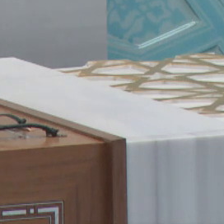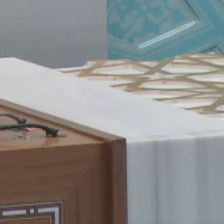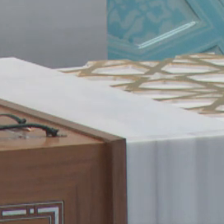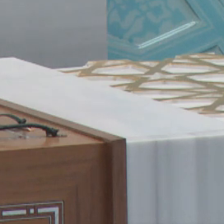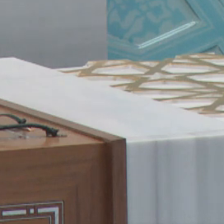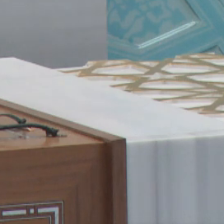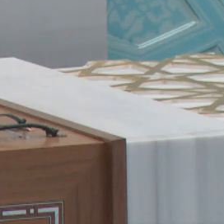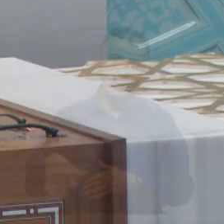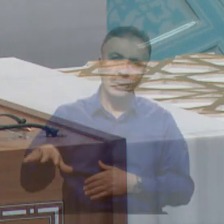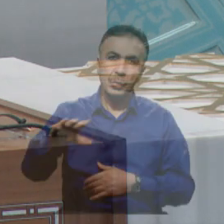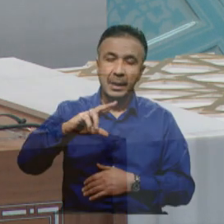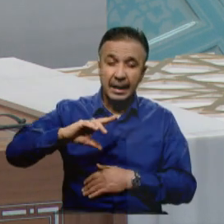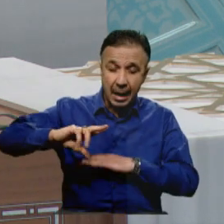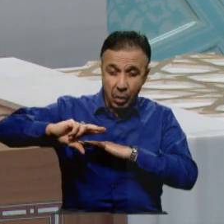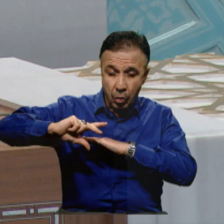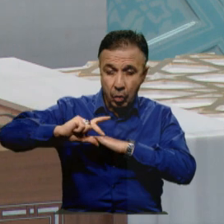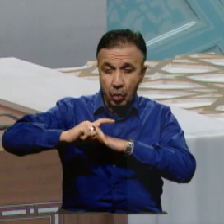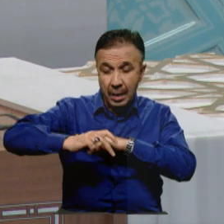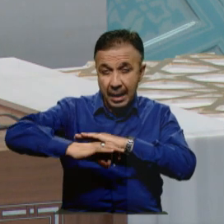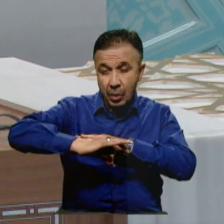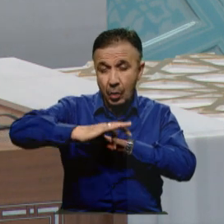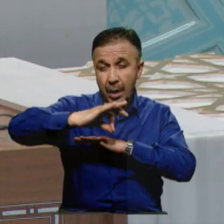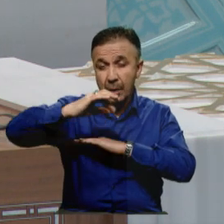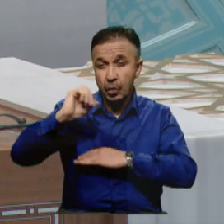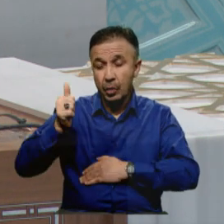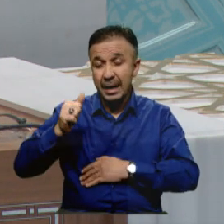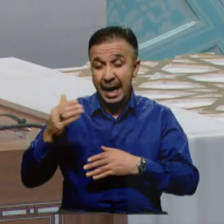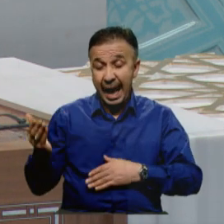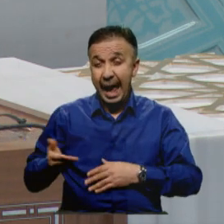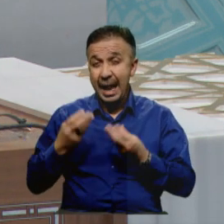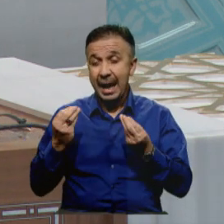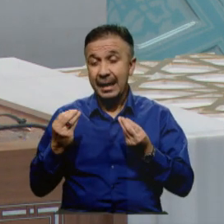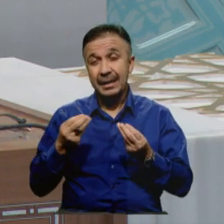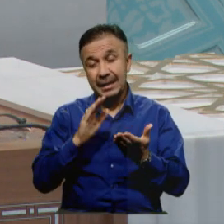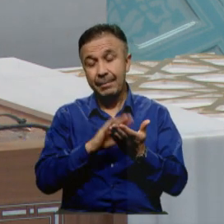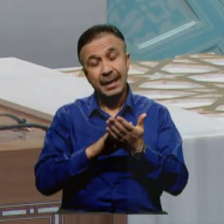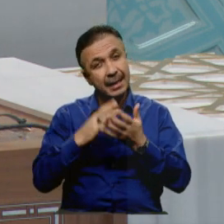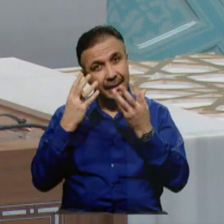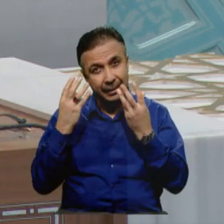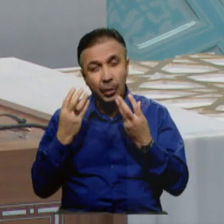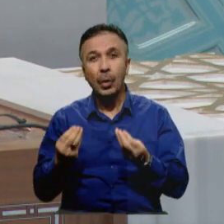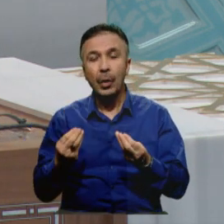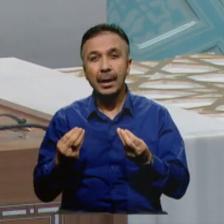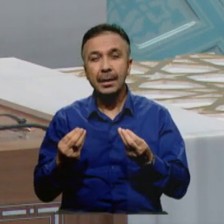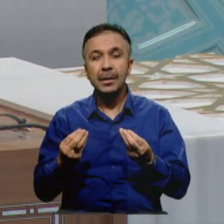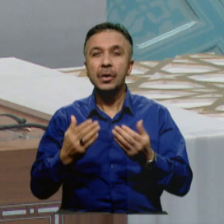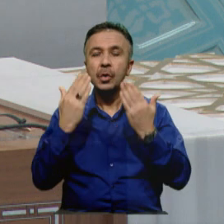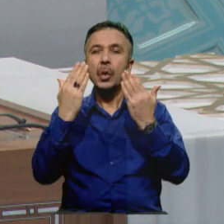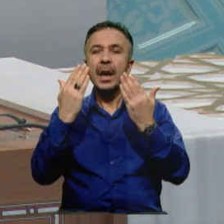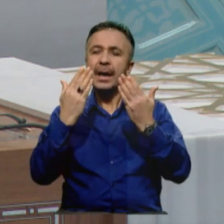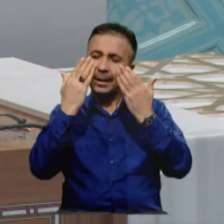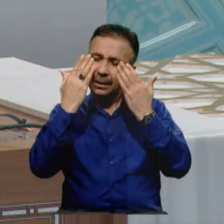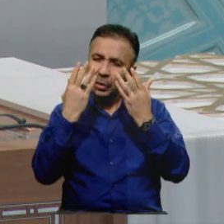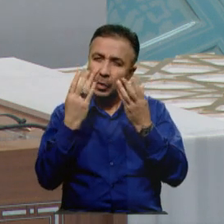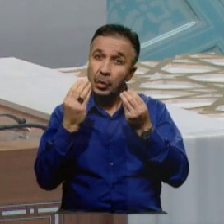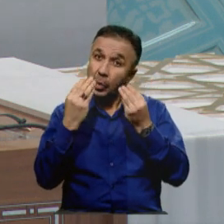Üzerine güneş doğan günlerin en hayırlısı olan günlerin en bereketlisi olan, duaların çok kabul